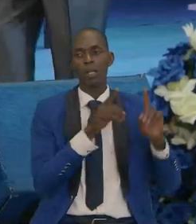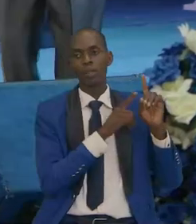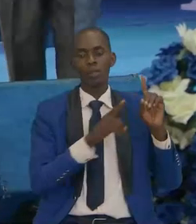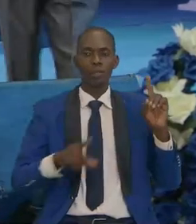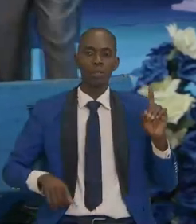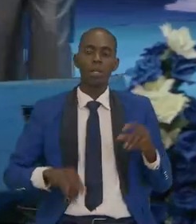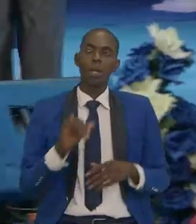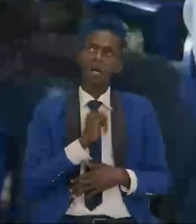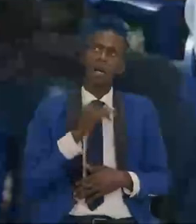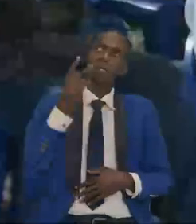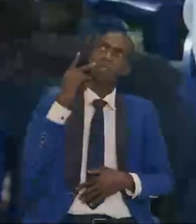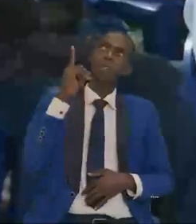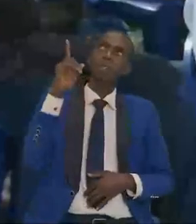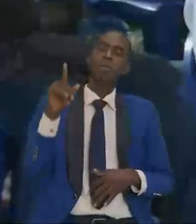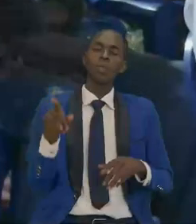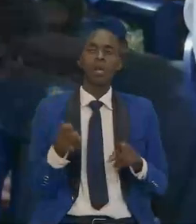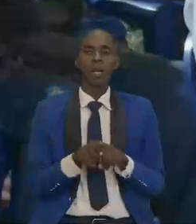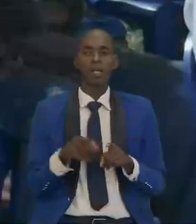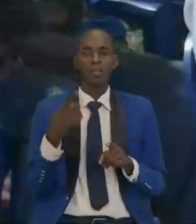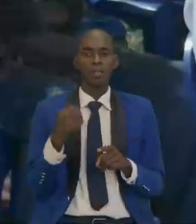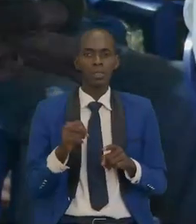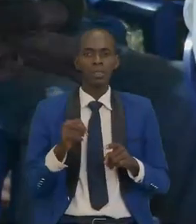je le vois comme mon Seigneur,